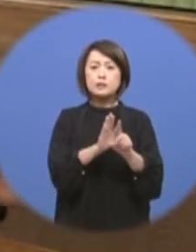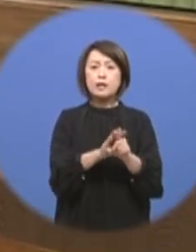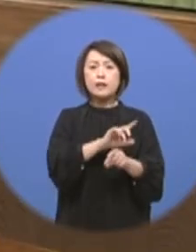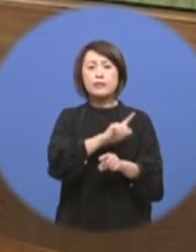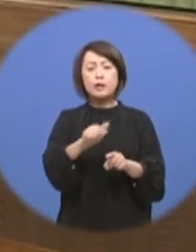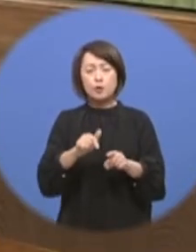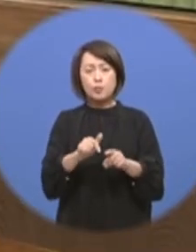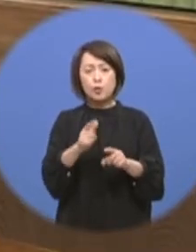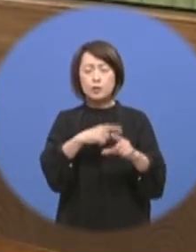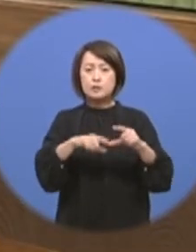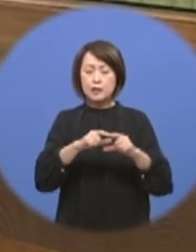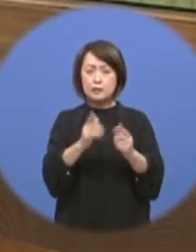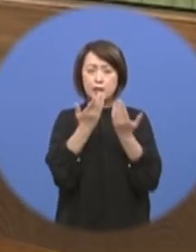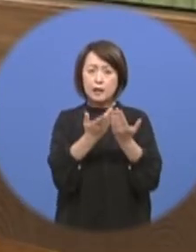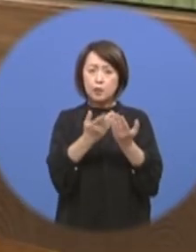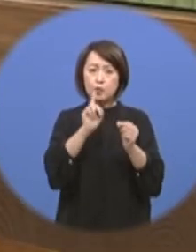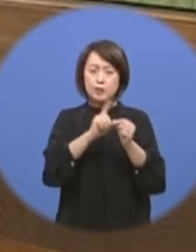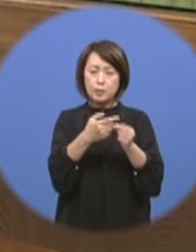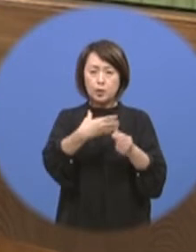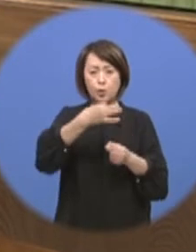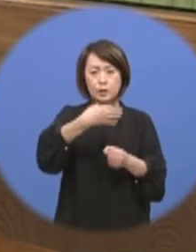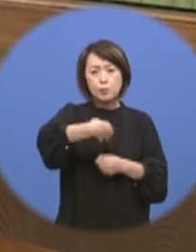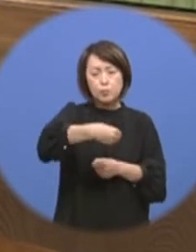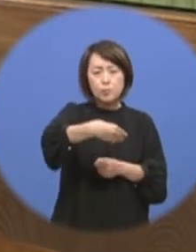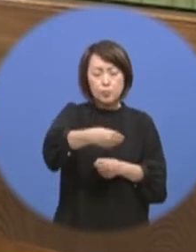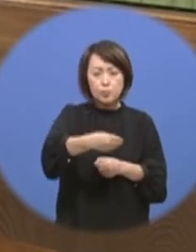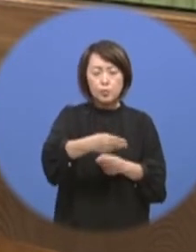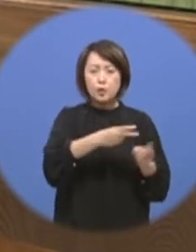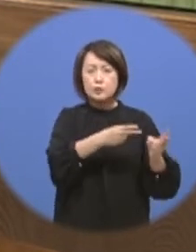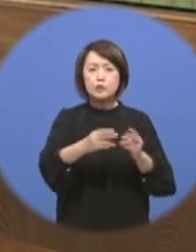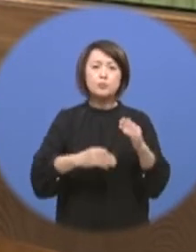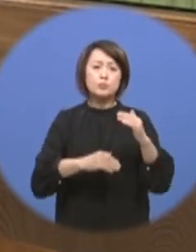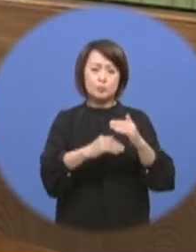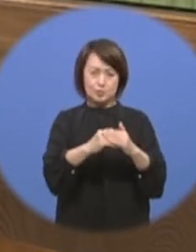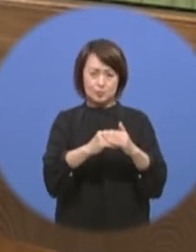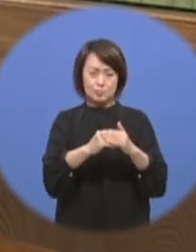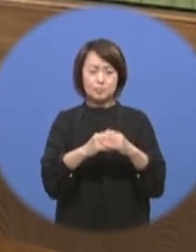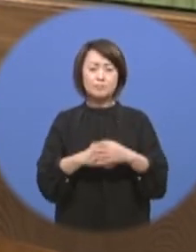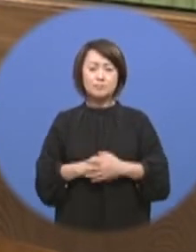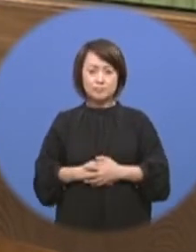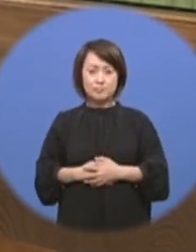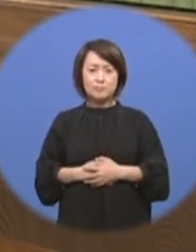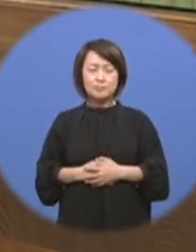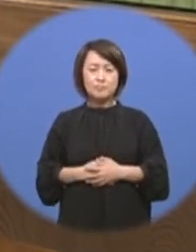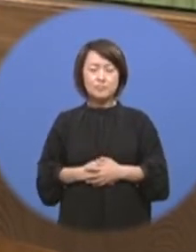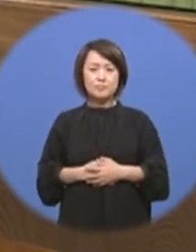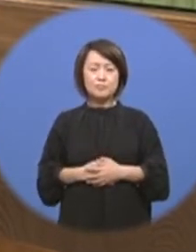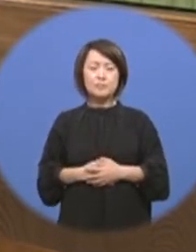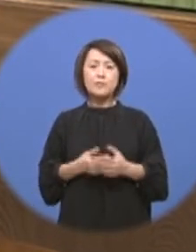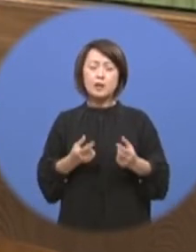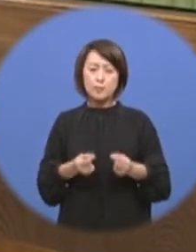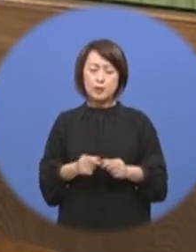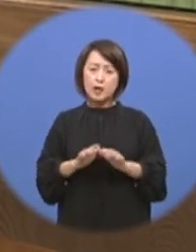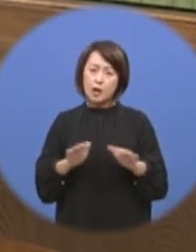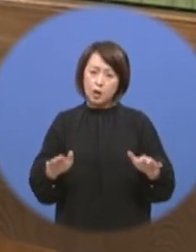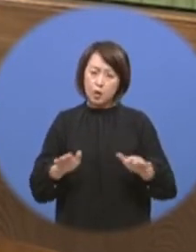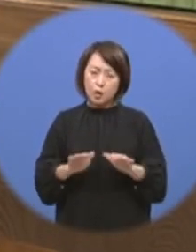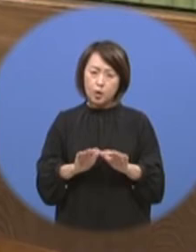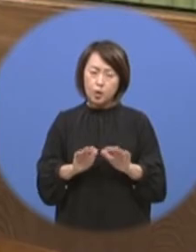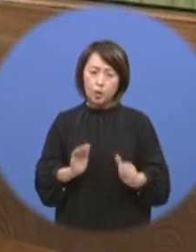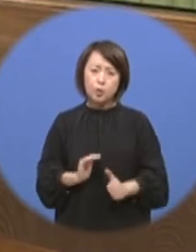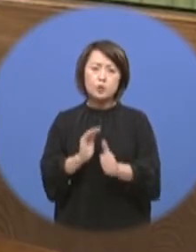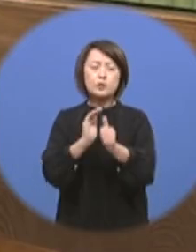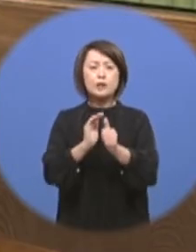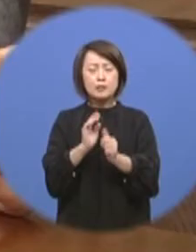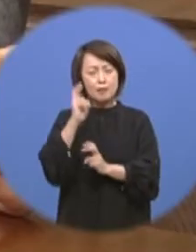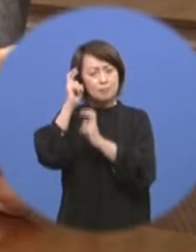そんなこともあの一生懸命通していますそれからやっぱりねちょっと子育てで悩むカップル